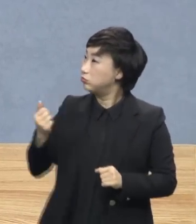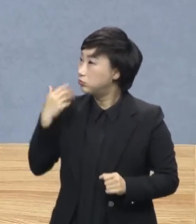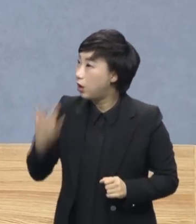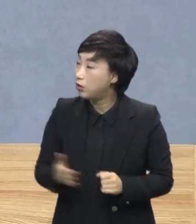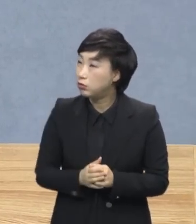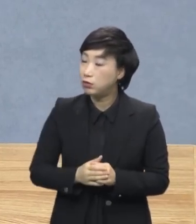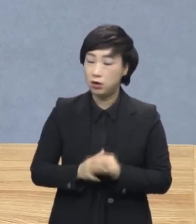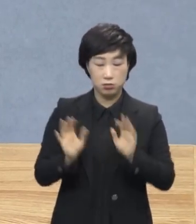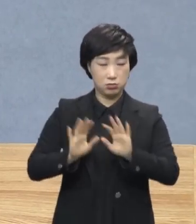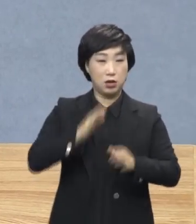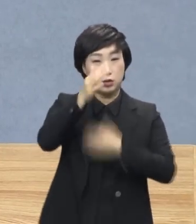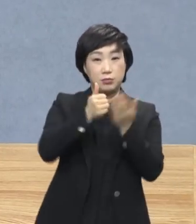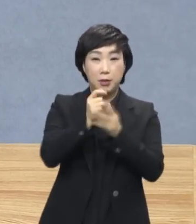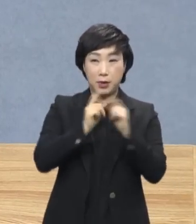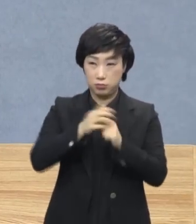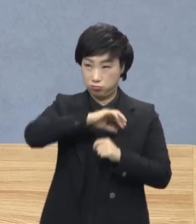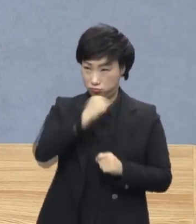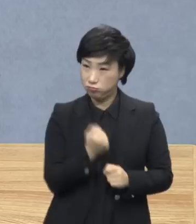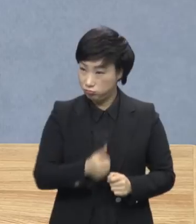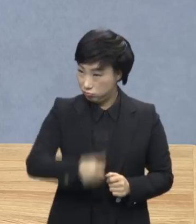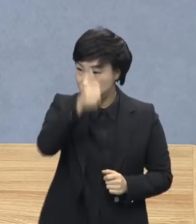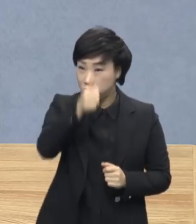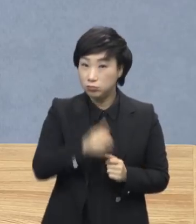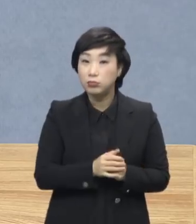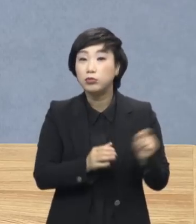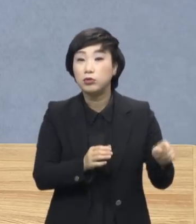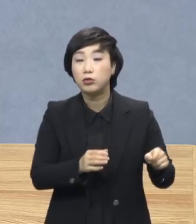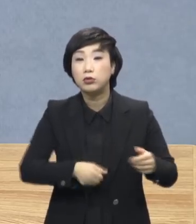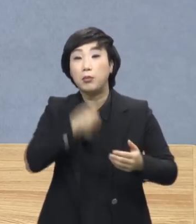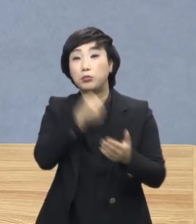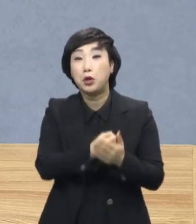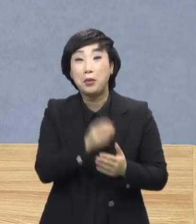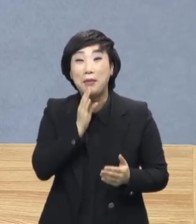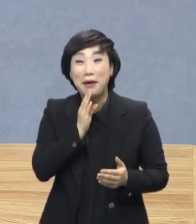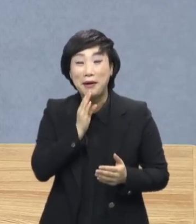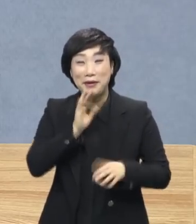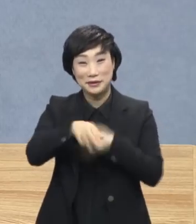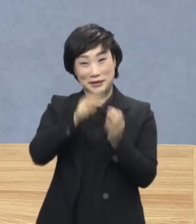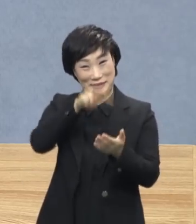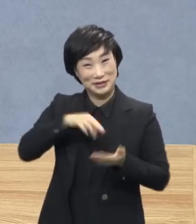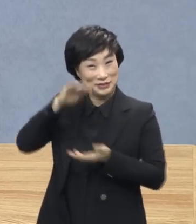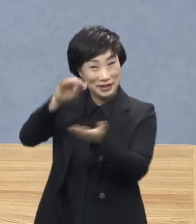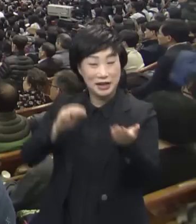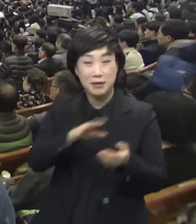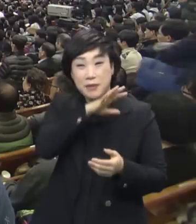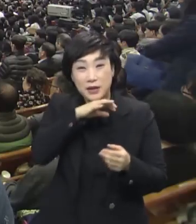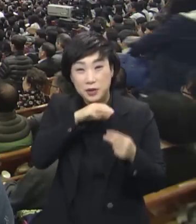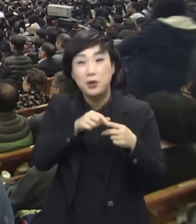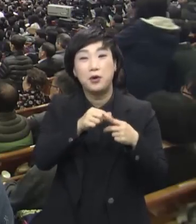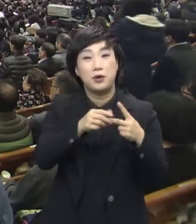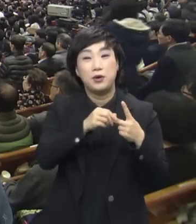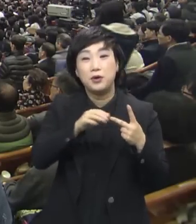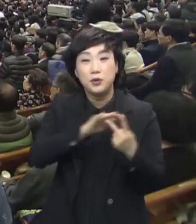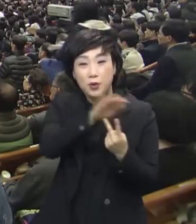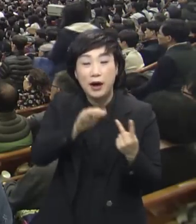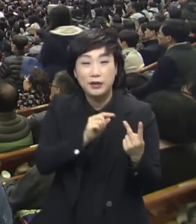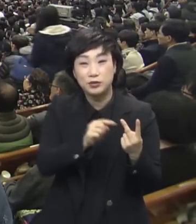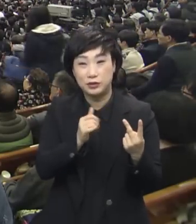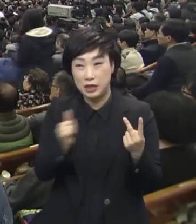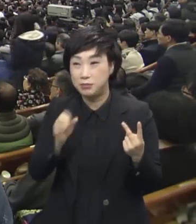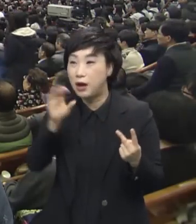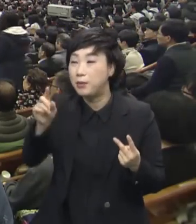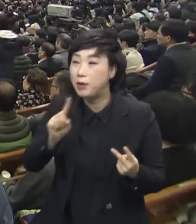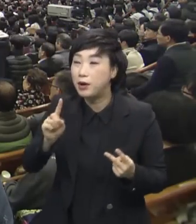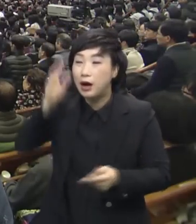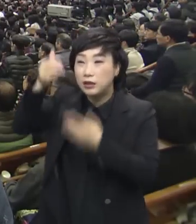되겠느냐 하나님의 말씀을 들어야 되겠느냐. 읽어볼래? 베드로와 요한이 대답하여 가로되 하나님 앞에서 너희